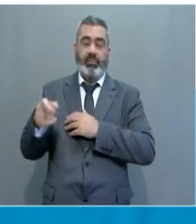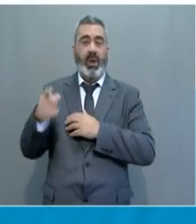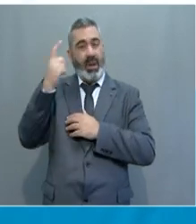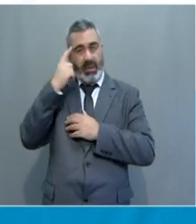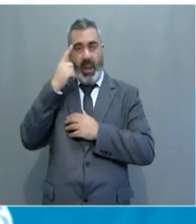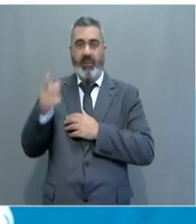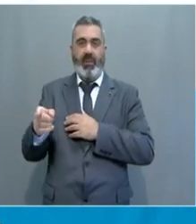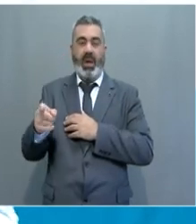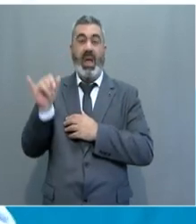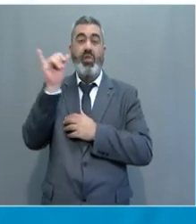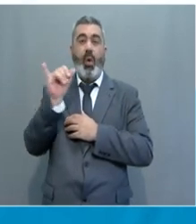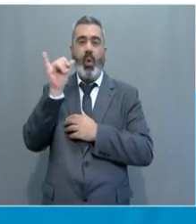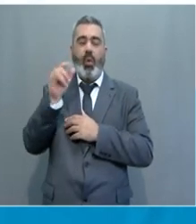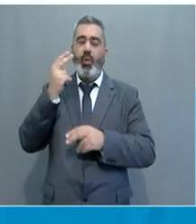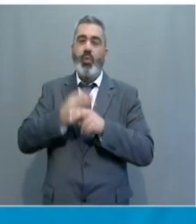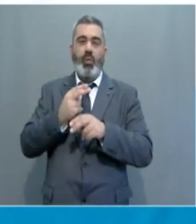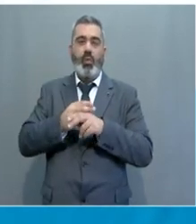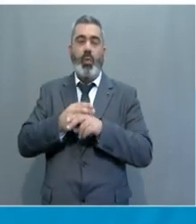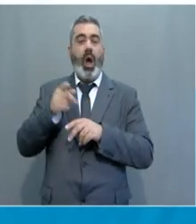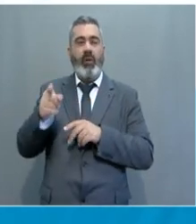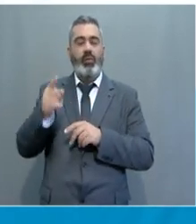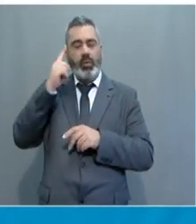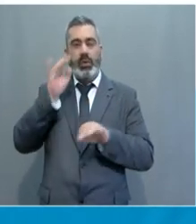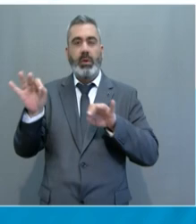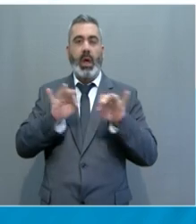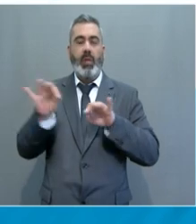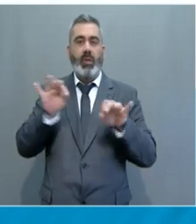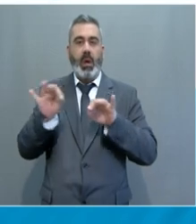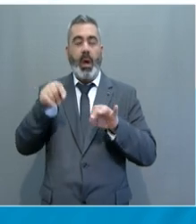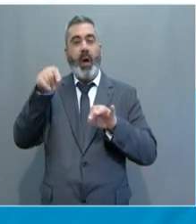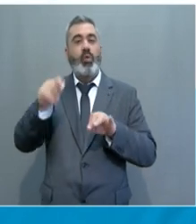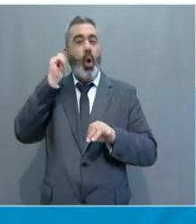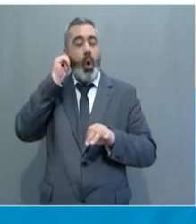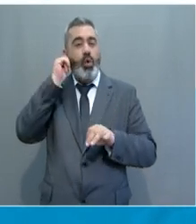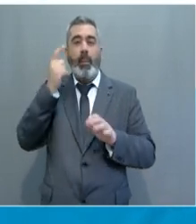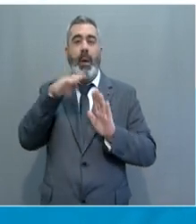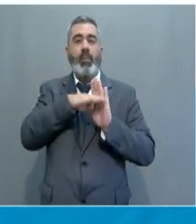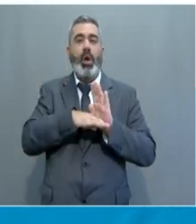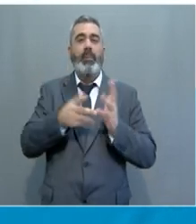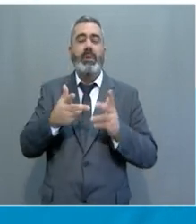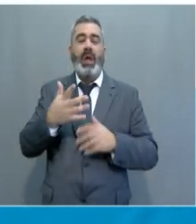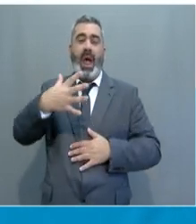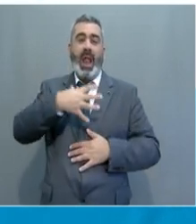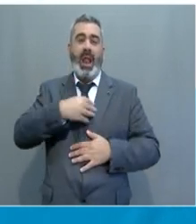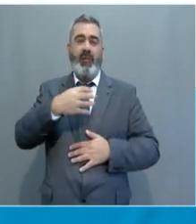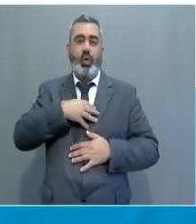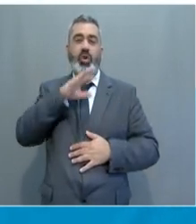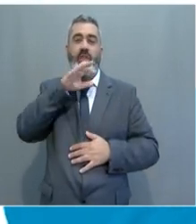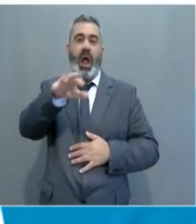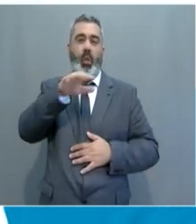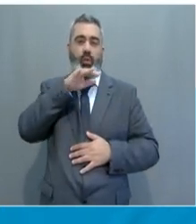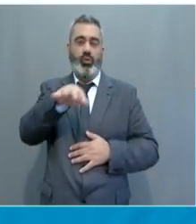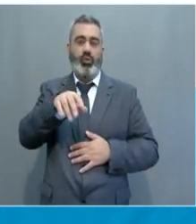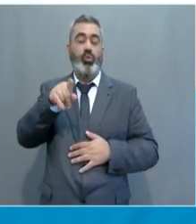του υδρογόνου και έχει ένα πολύ φιλόδοξο σχέδιο για τη Δυτική Μακεδονία, το ονομάζουμε Λευκό Δράκο, White Dragon, που κινητοποιεί πολλές εταιρείες ώστε